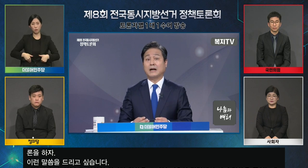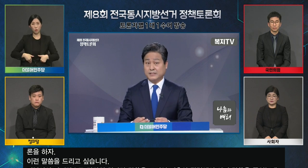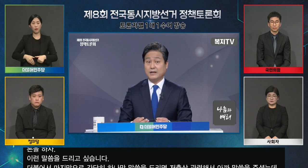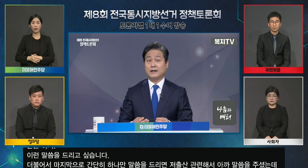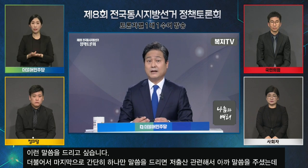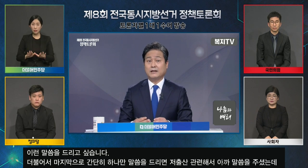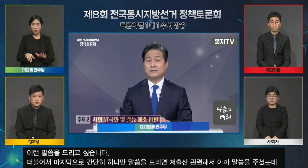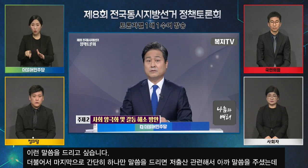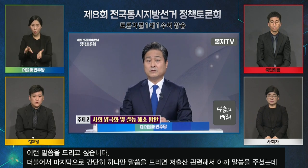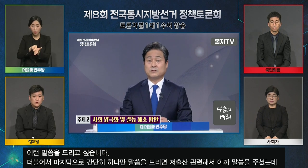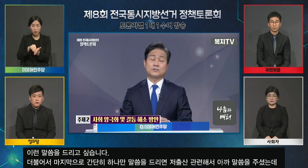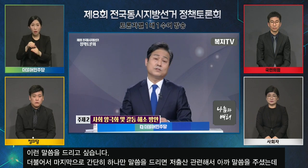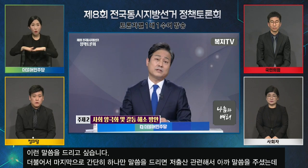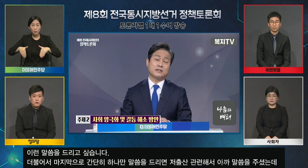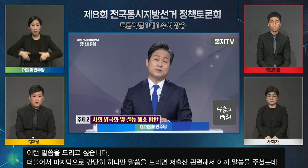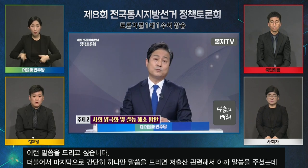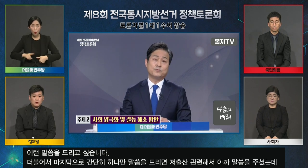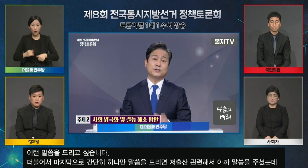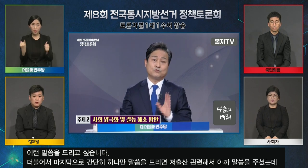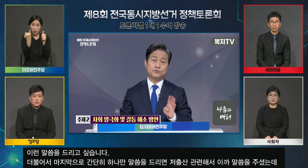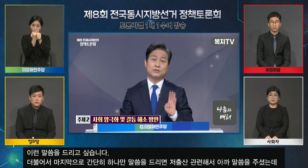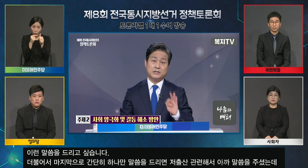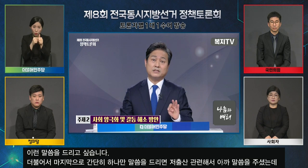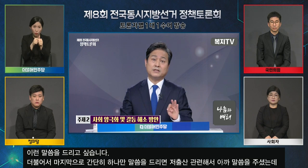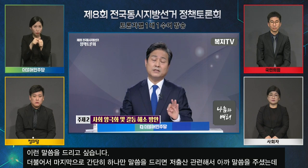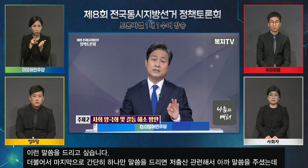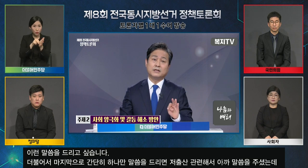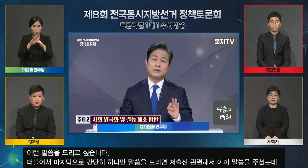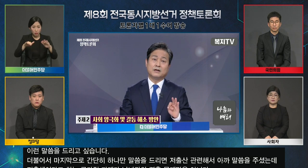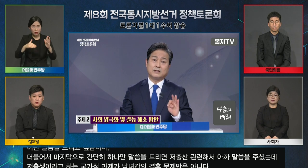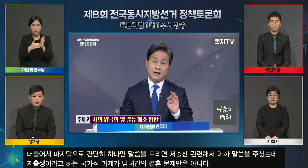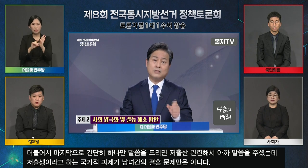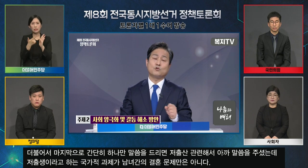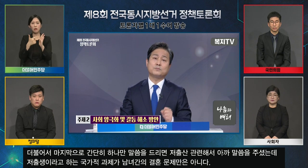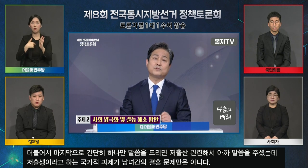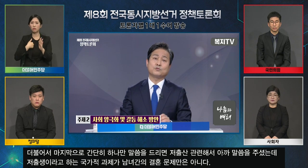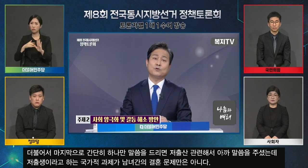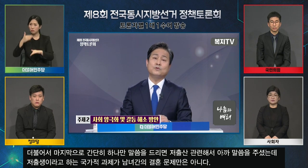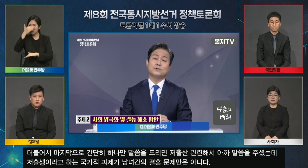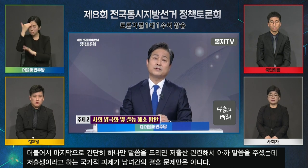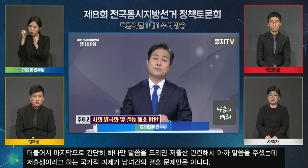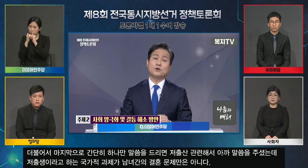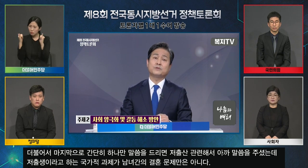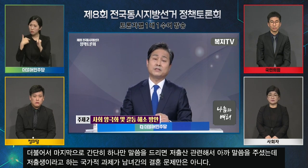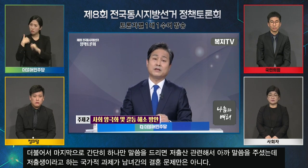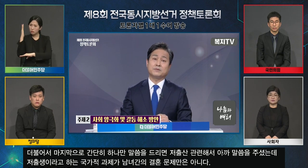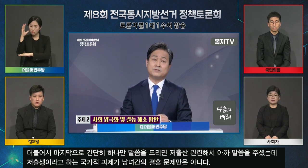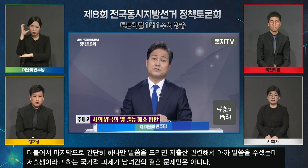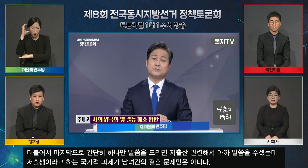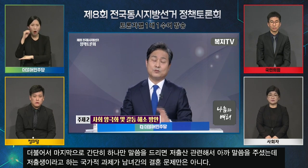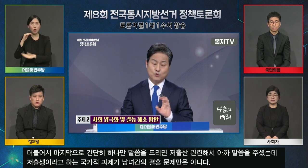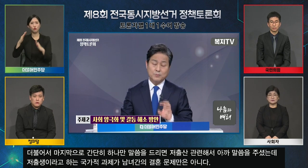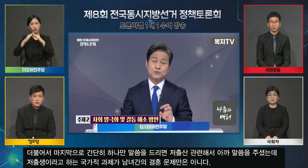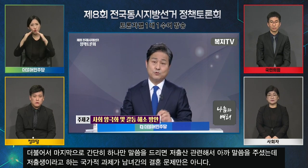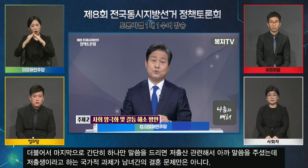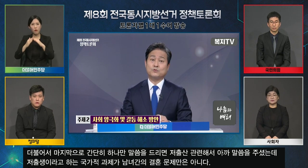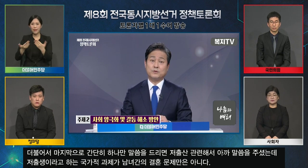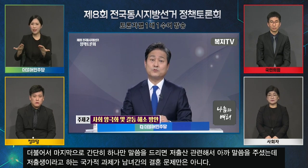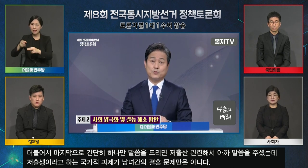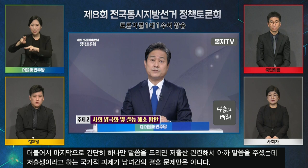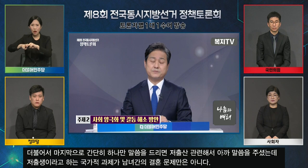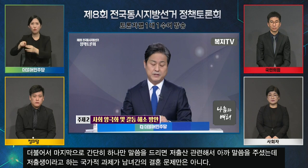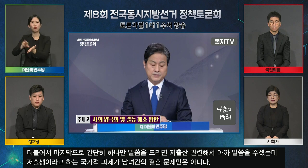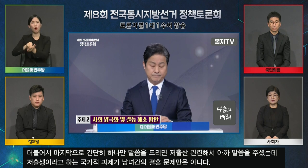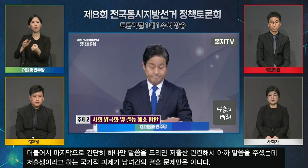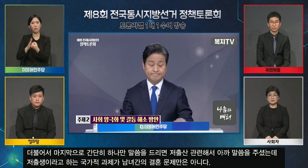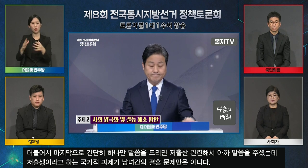문제만은 아니다. 청년들의 대답을 보면 주거 일자리 다 종합적으로 이렇게 포함되어 있다는 말씀을 드리면서 종합적으로 토론을